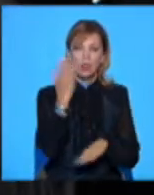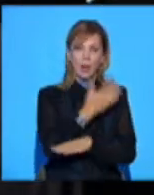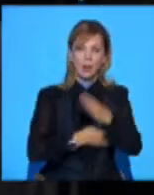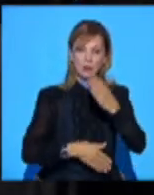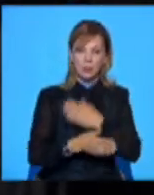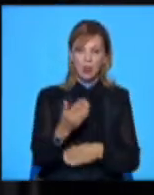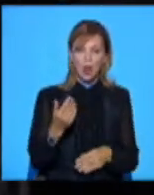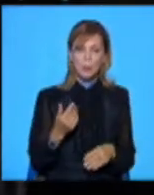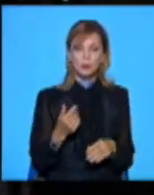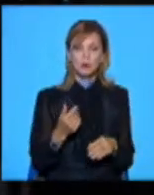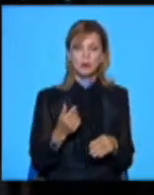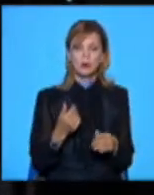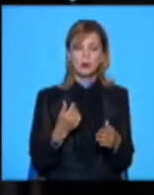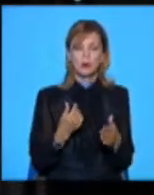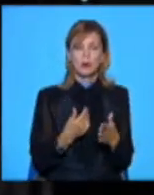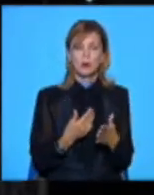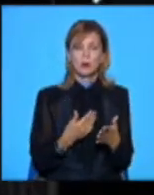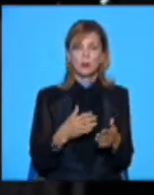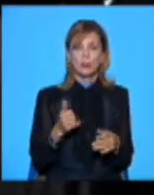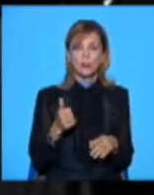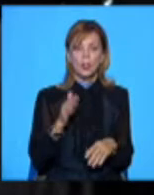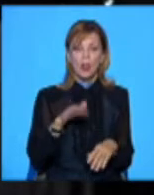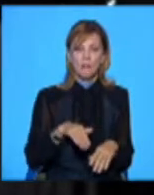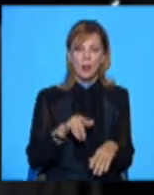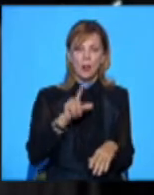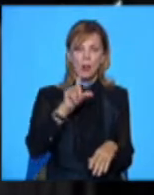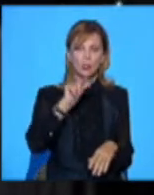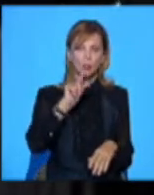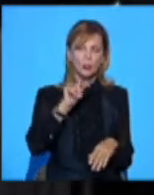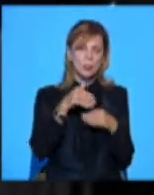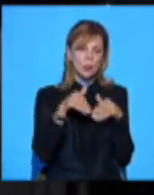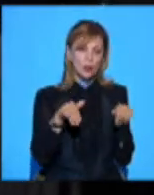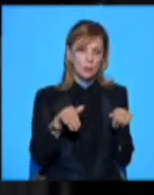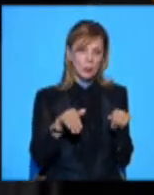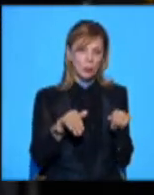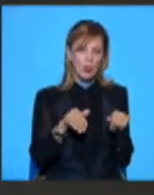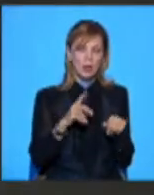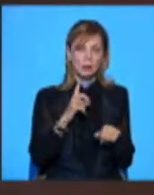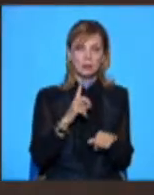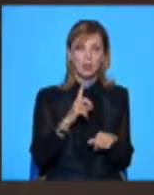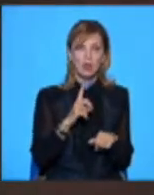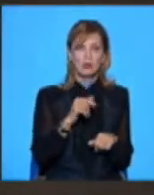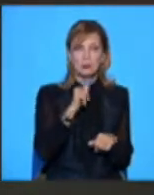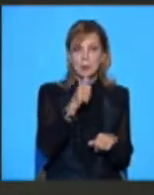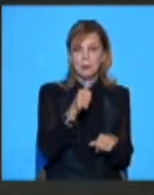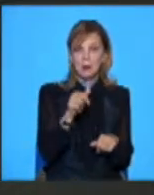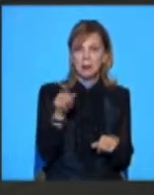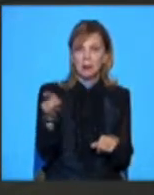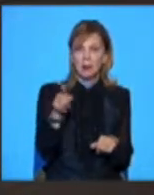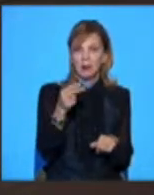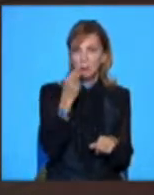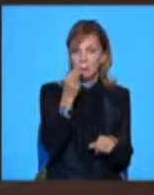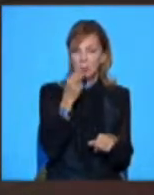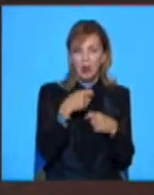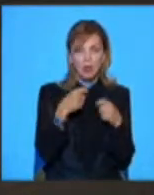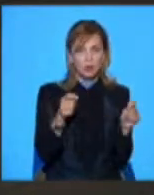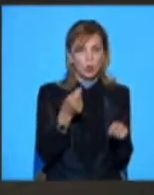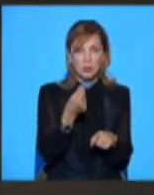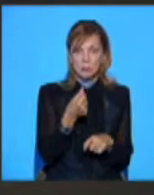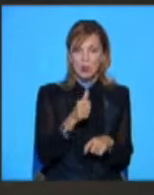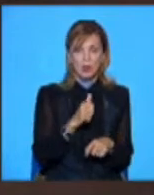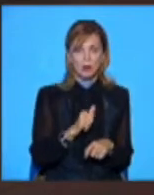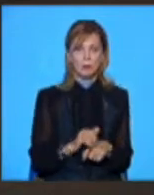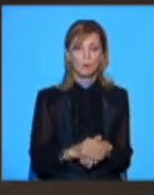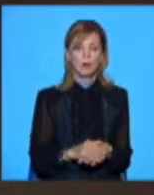așa, de multe ori, și avea vreo 20 ceva de mine, nu apuca să la camina, se pune mâna pe pensie, că eu nu am.